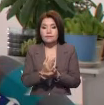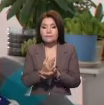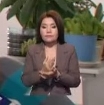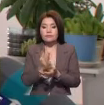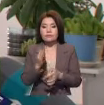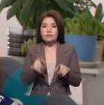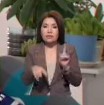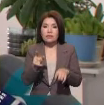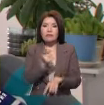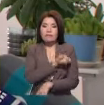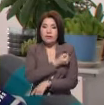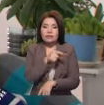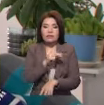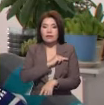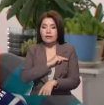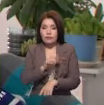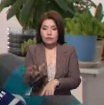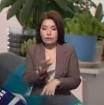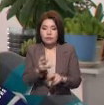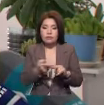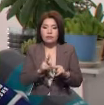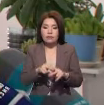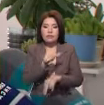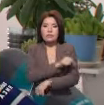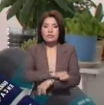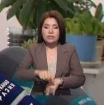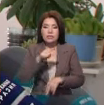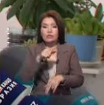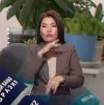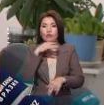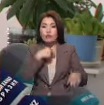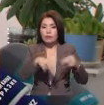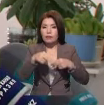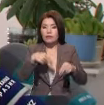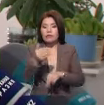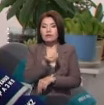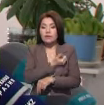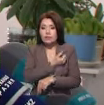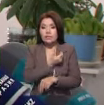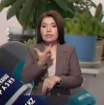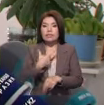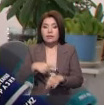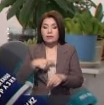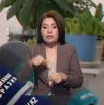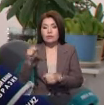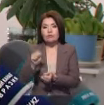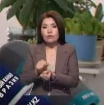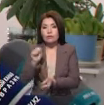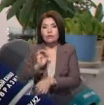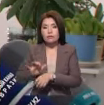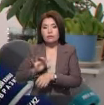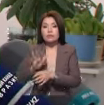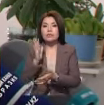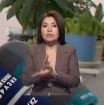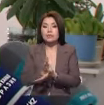кейбір вакциналар жұмыс істемейді. Шетелден көп вакциналар сатып аламыз. Өзімізде шаруан вакциналар неге